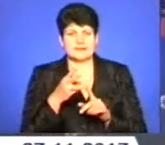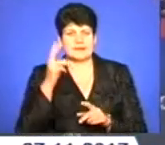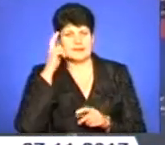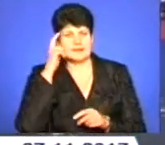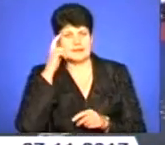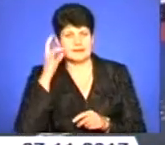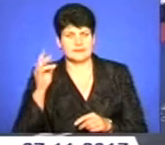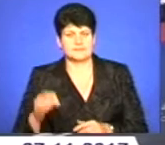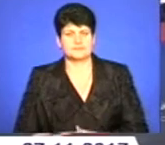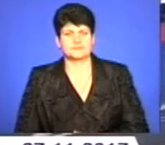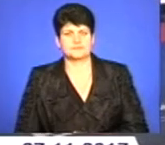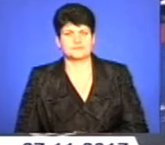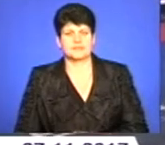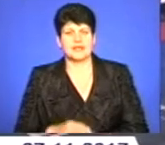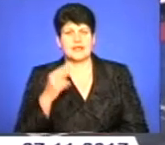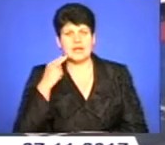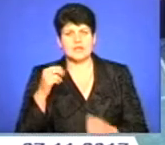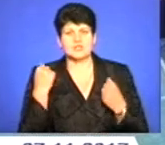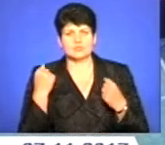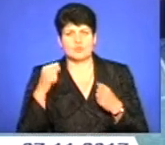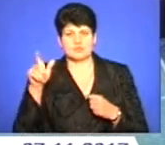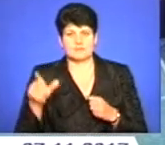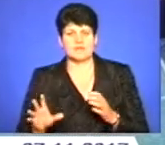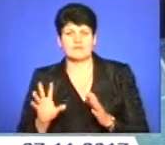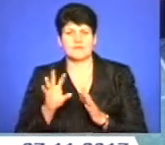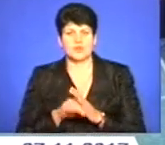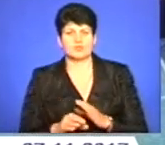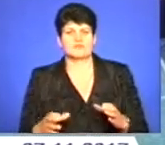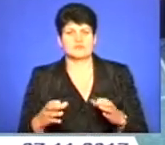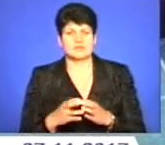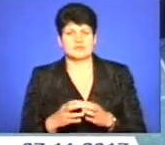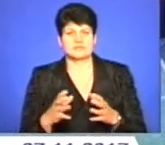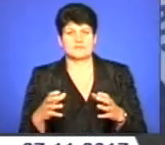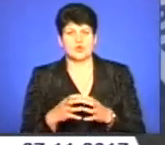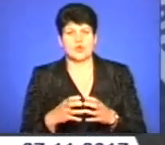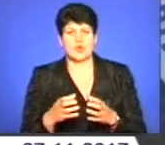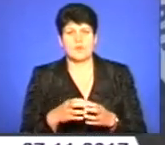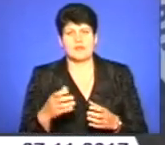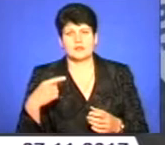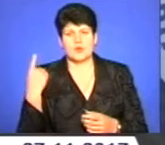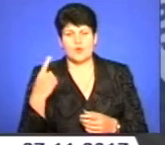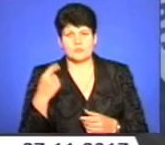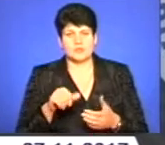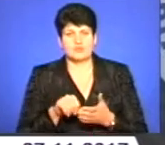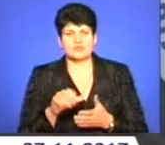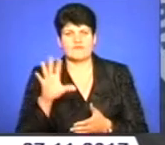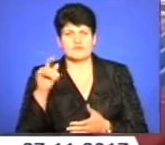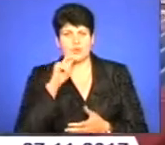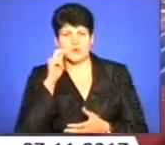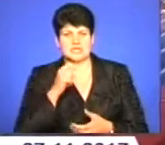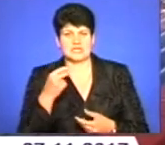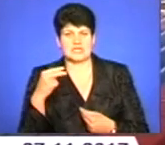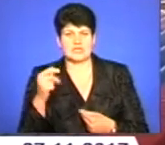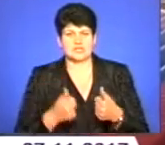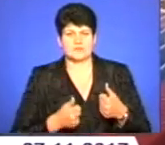клубу «Грека ММА». Кращі спортсмени увійдуть до складу збірної команди області для участі на всеукраїнських чемпіонатах.